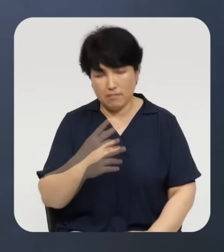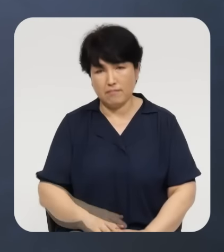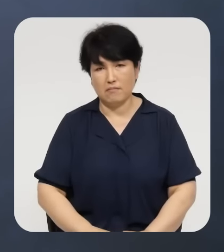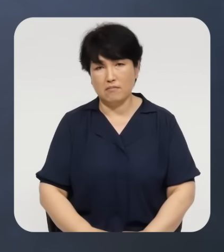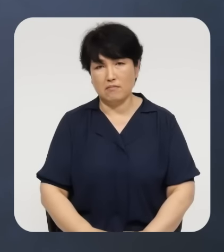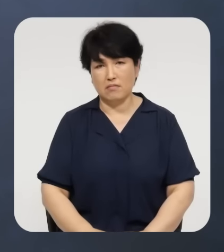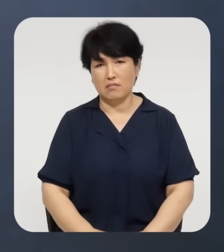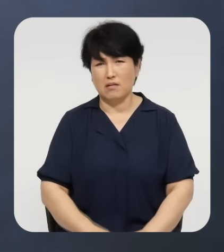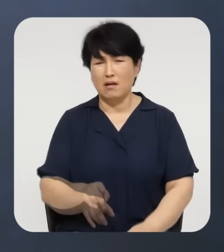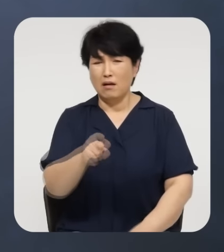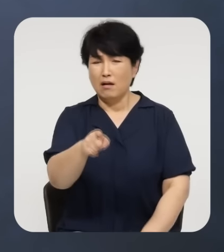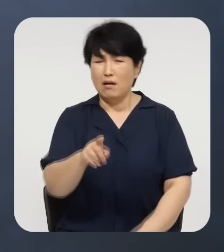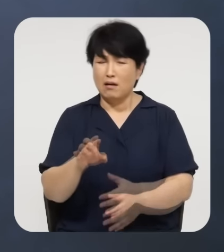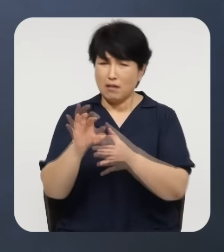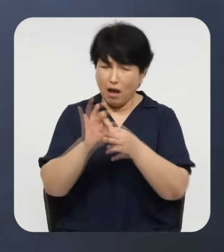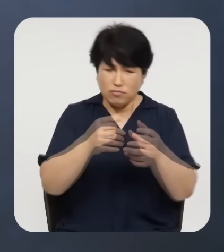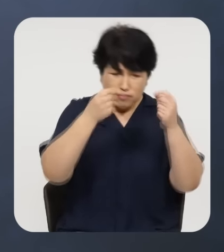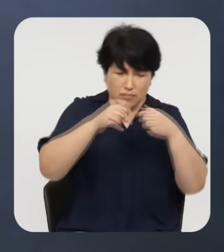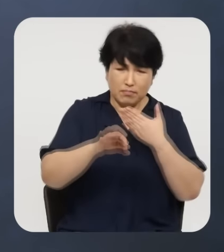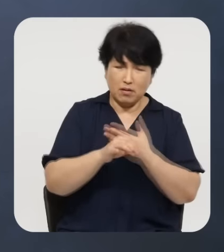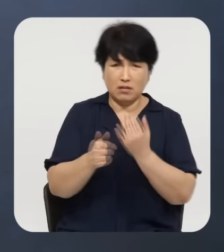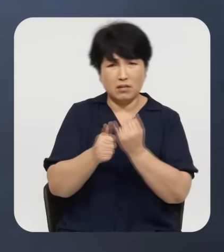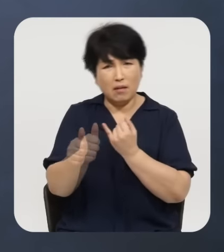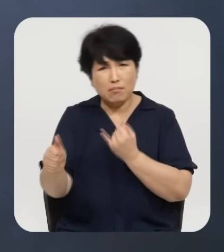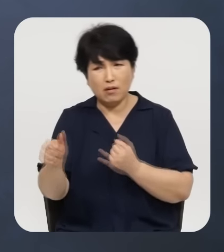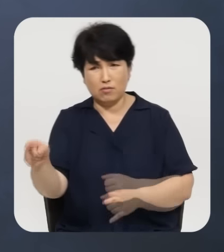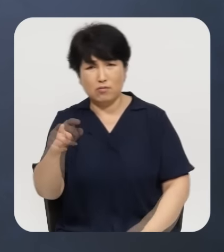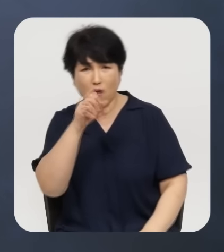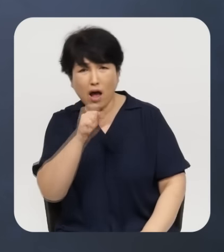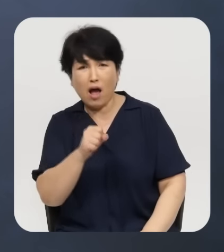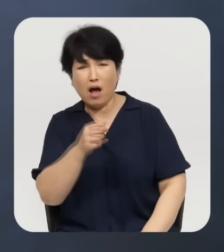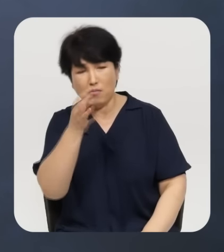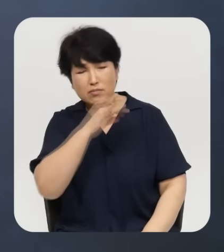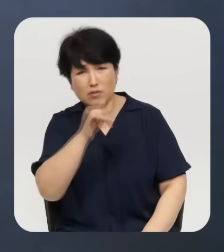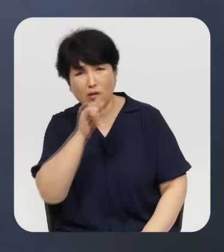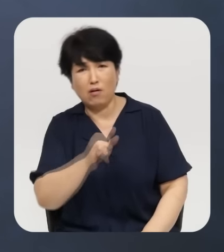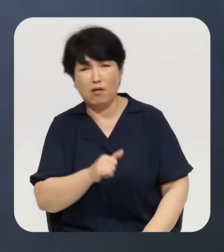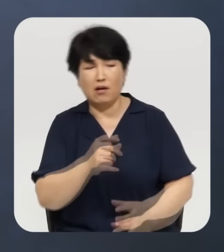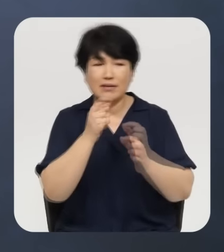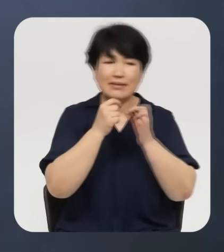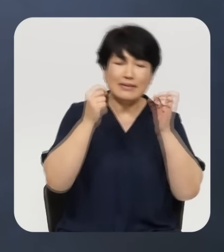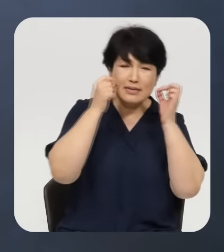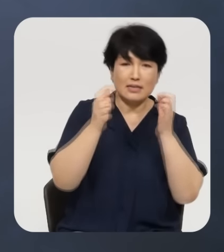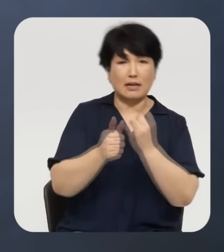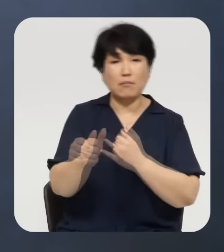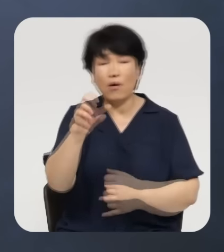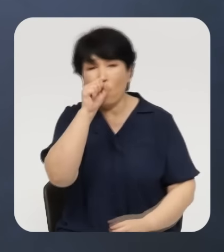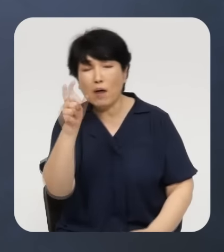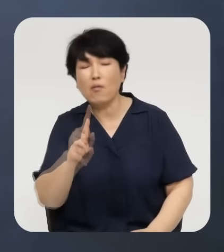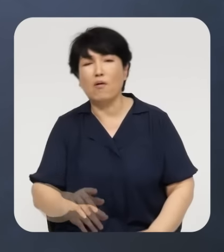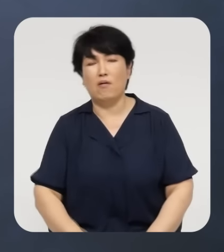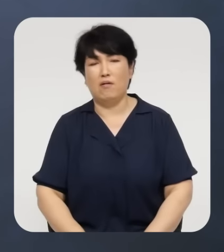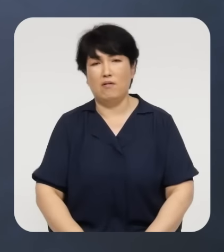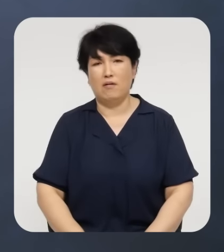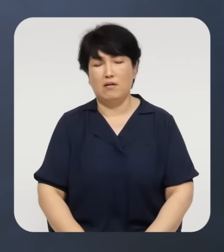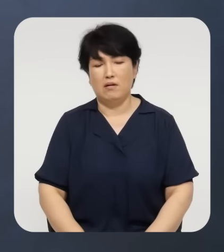네. 그럼 네. 자기 내 울고 사는 게 남편한테 도움이 될까? 웃고 사는 게 도움이 될까?